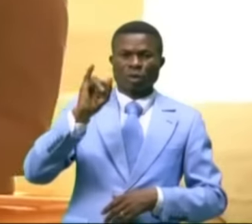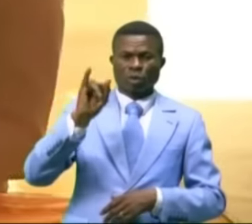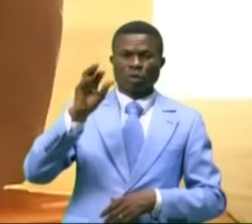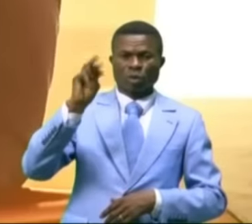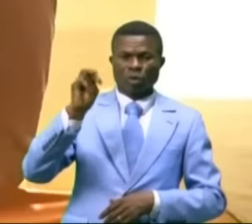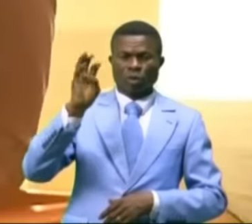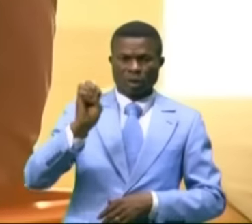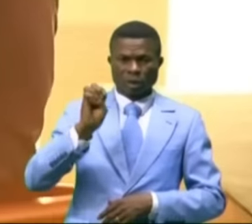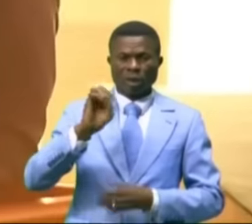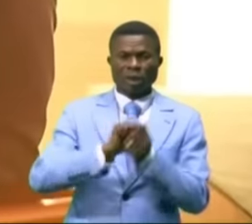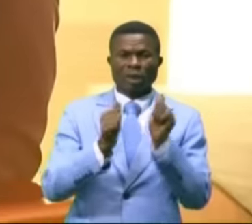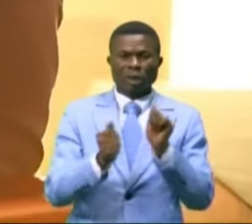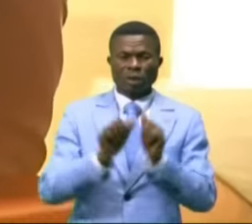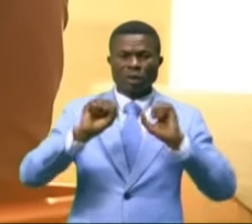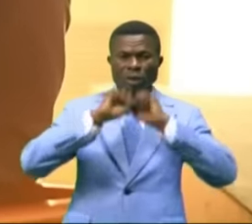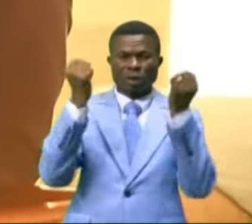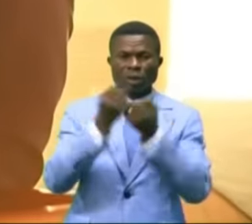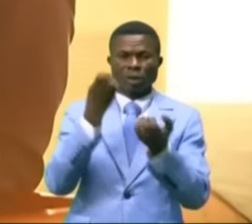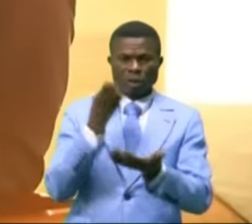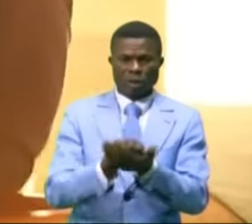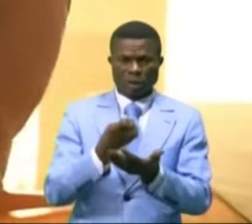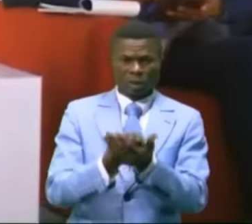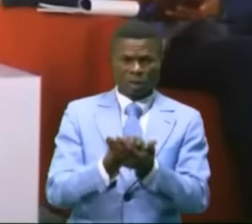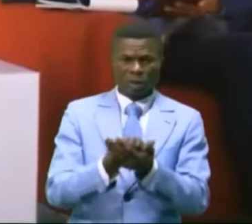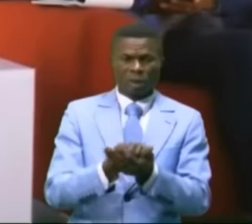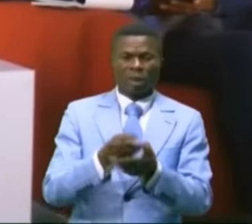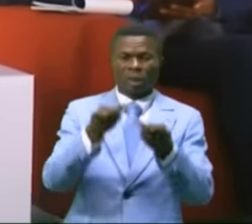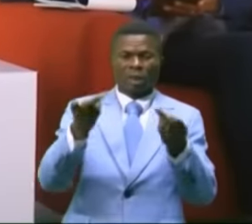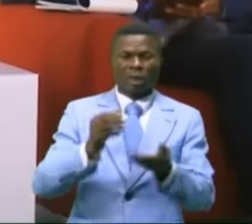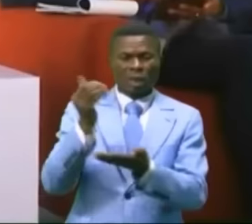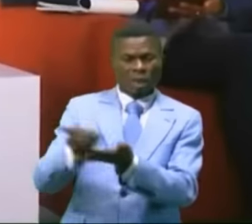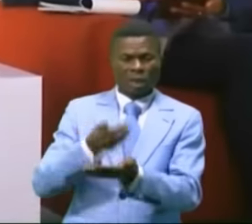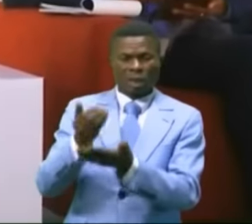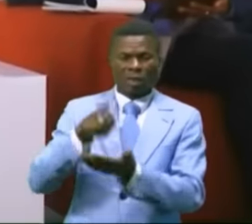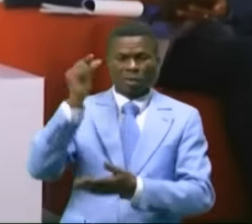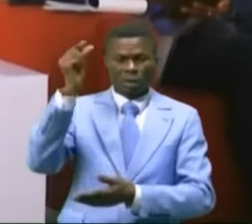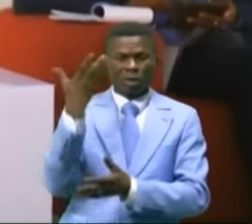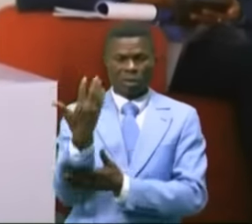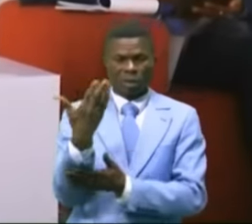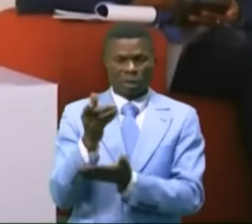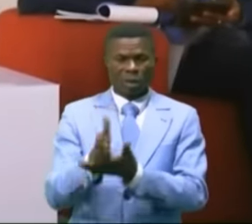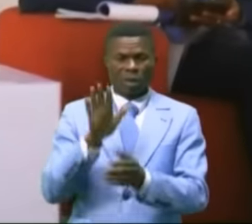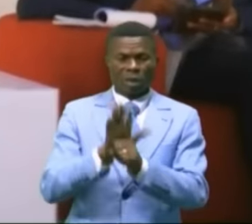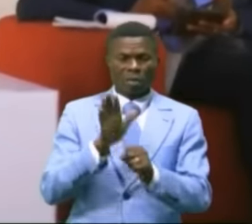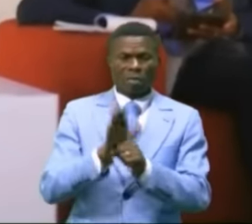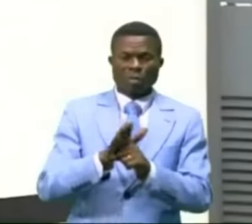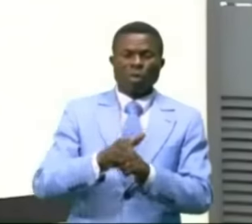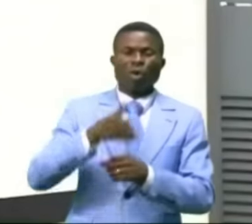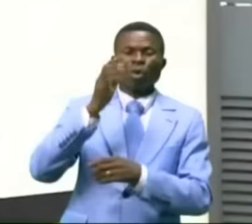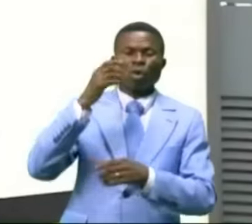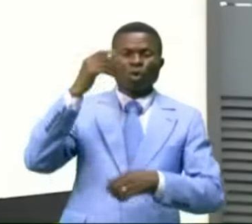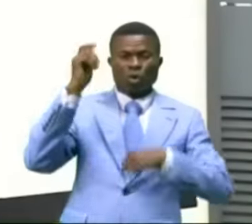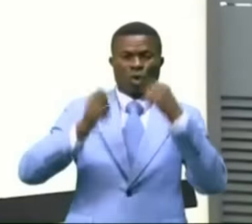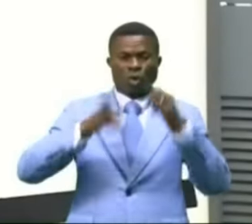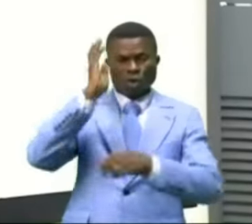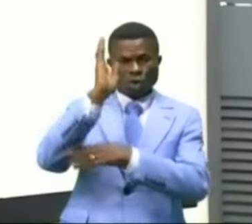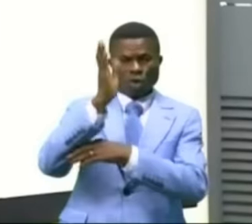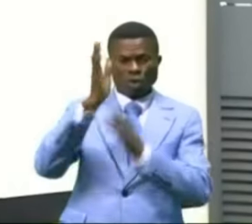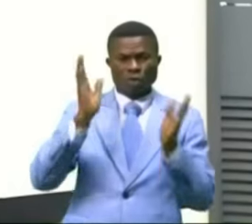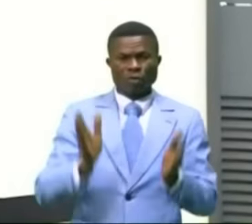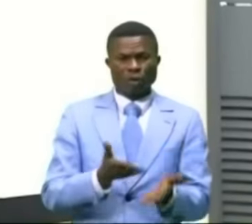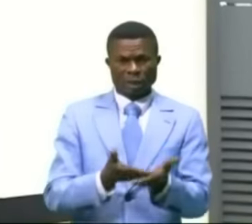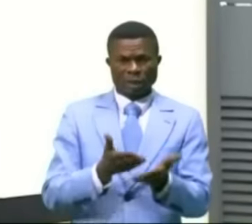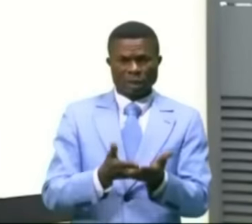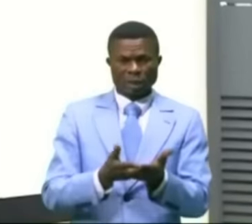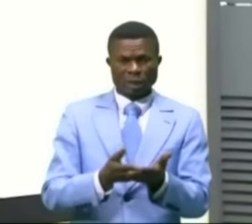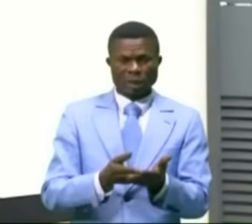sur les alternatives socio-économiques à l'exploitation minière artisanale. Plusieurs panélistes se sont succédés durant cette conférence,